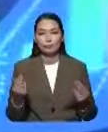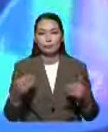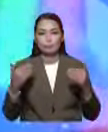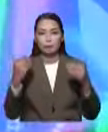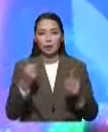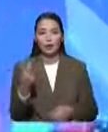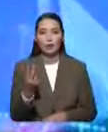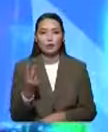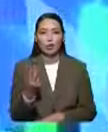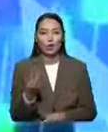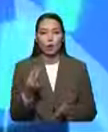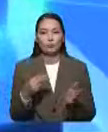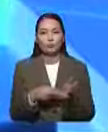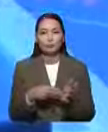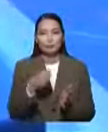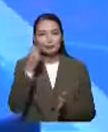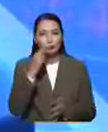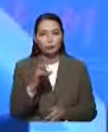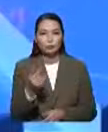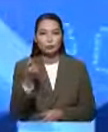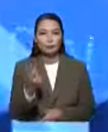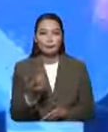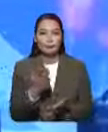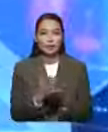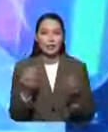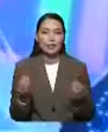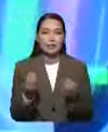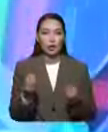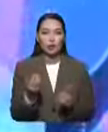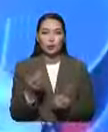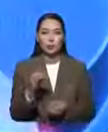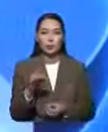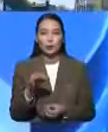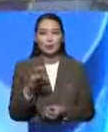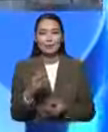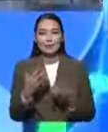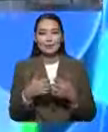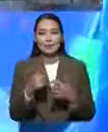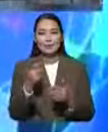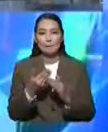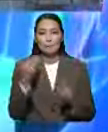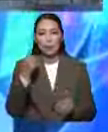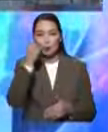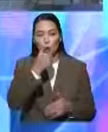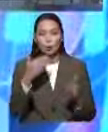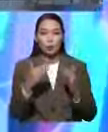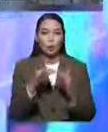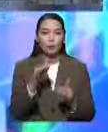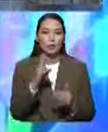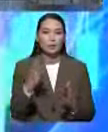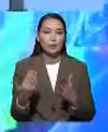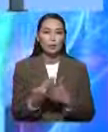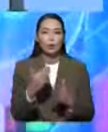вторичная дешевеет это следует из свежих данных бюро настатике За прошедший год дома и квартиры в новых